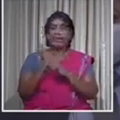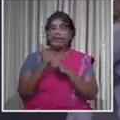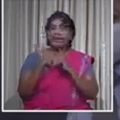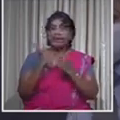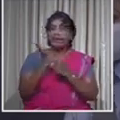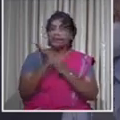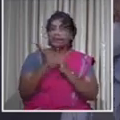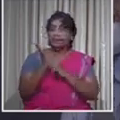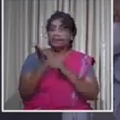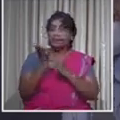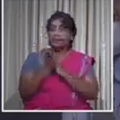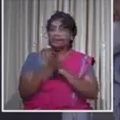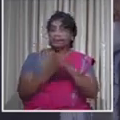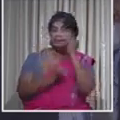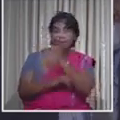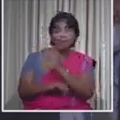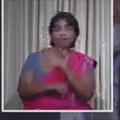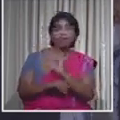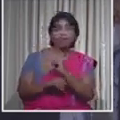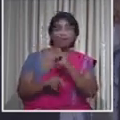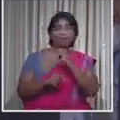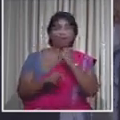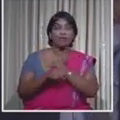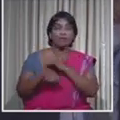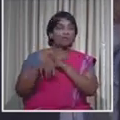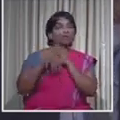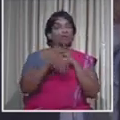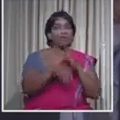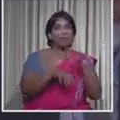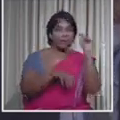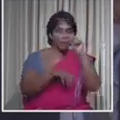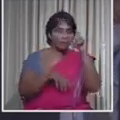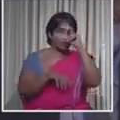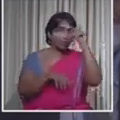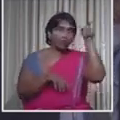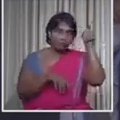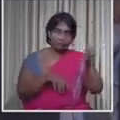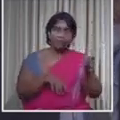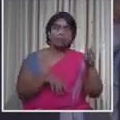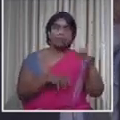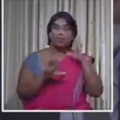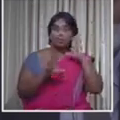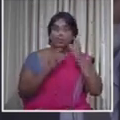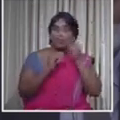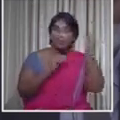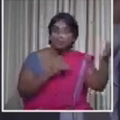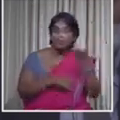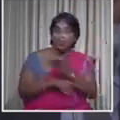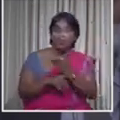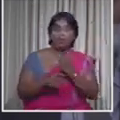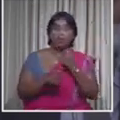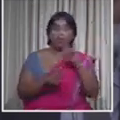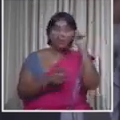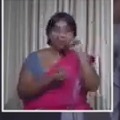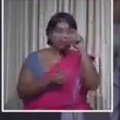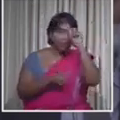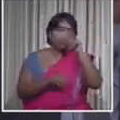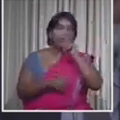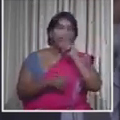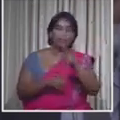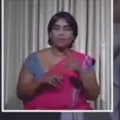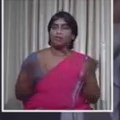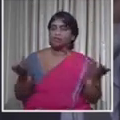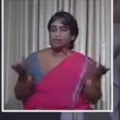මහත්තයා වැරදිකාරුවා කරන්න නැතුව රජයේ සාක්ෂිකාරය කරලා දිනවා. මෛත්‍රීපාල සිරිසේනට තොරතුරු දීලා නැත්තේ ඔහු කියලා මෛත්‍රීපාල සිරිසේන මහත්තයා කියනවා. ඒ